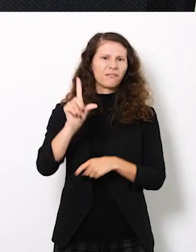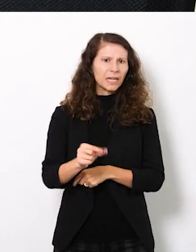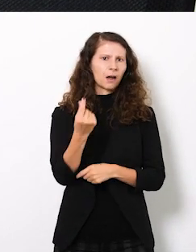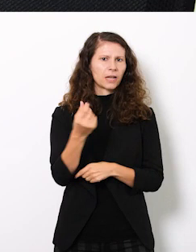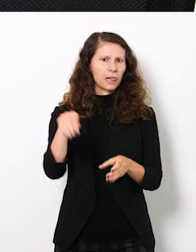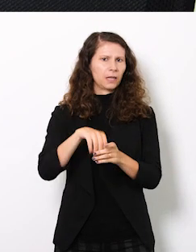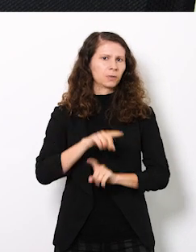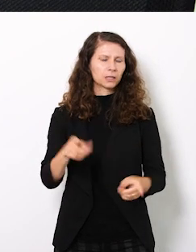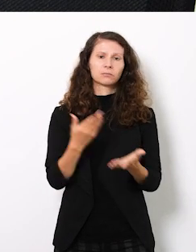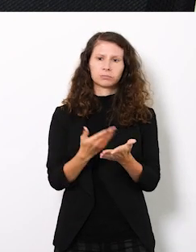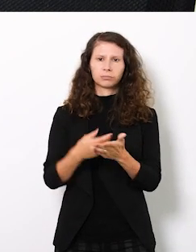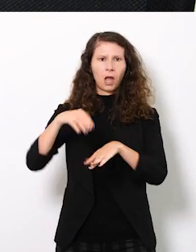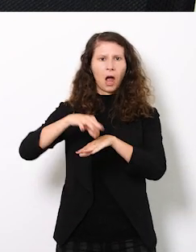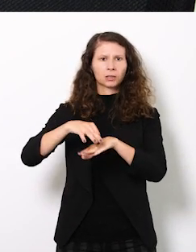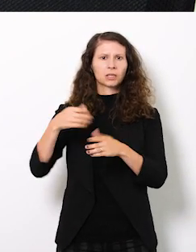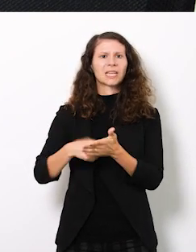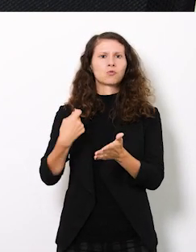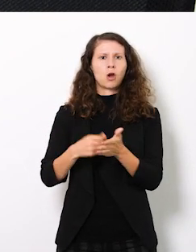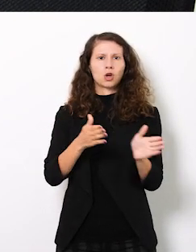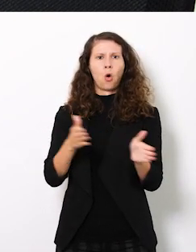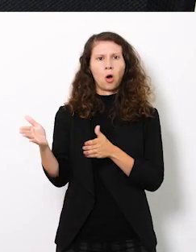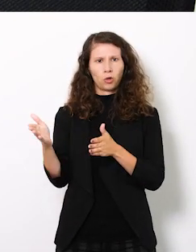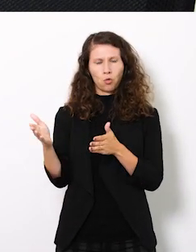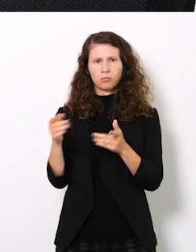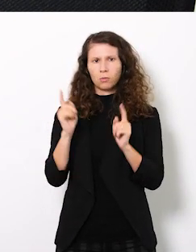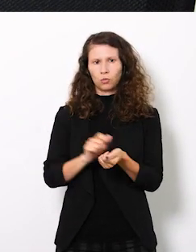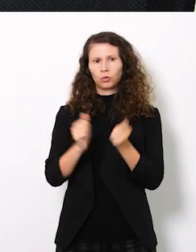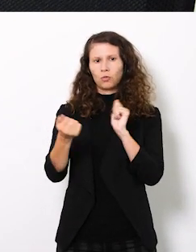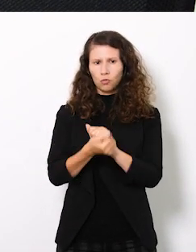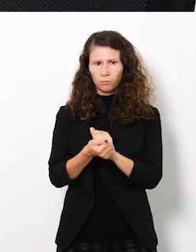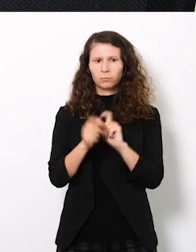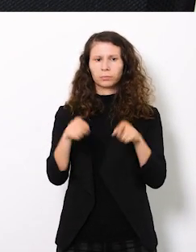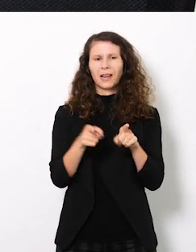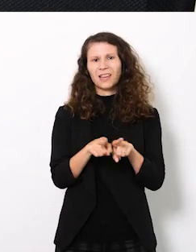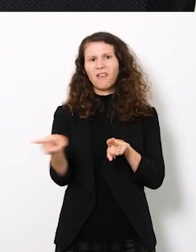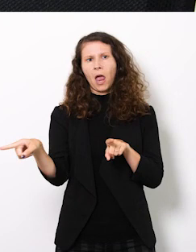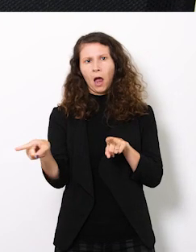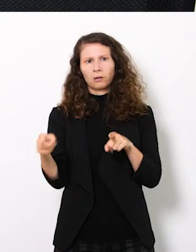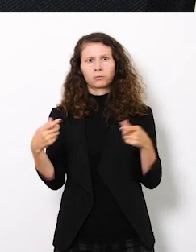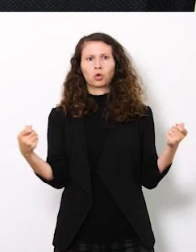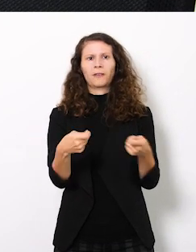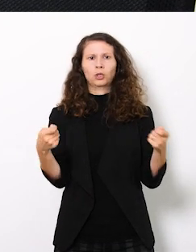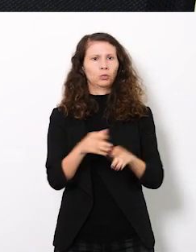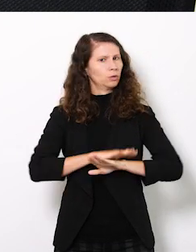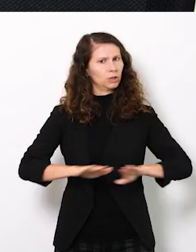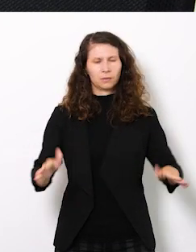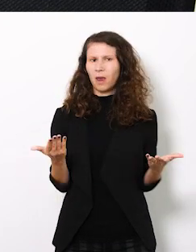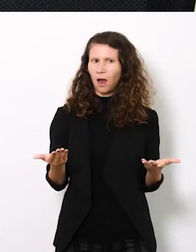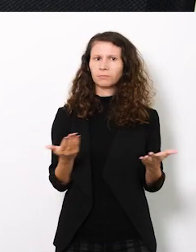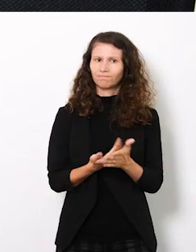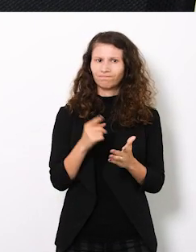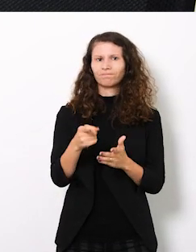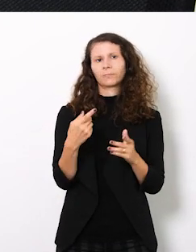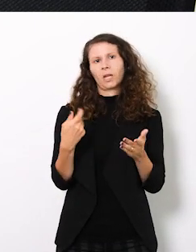ganze Gebührenordnung bei den Ärzten verändern, dass eben genau diese Quersubventionierung nicht mehr stattfindet. Und was wir ja auch wissen, dass